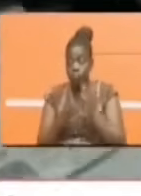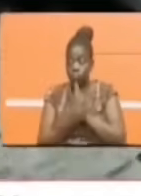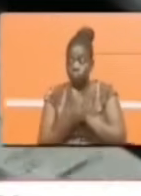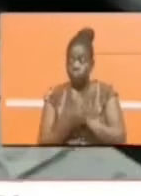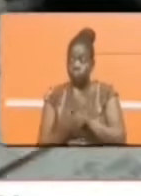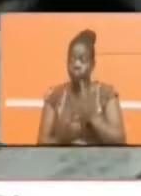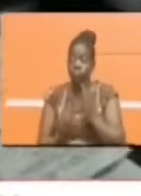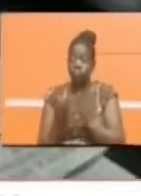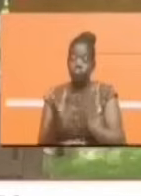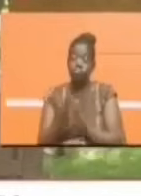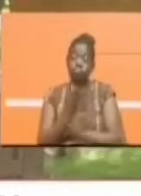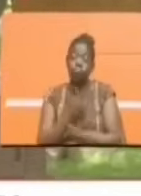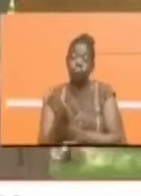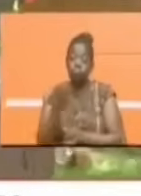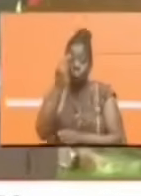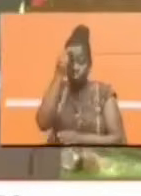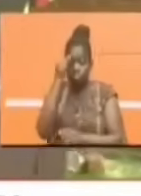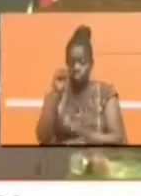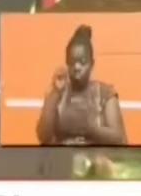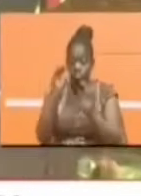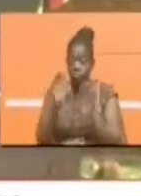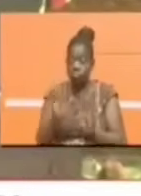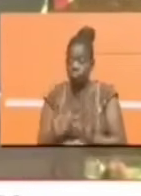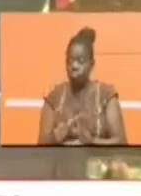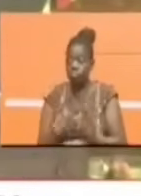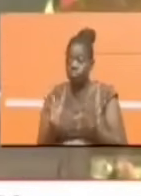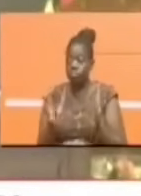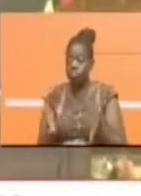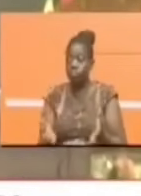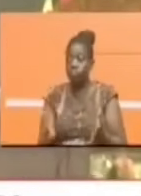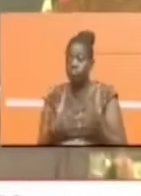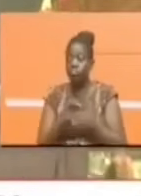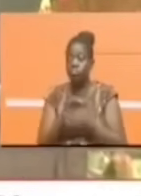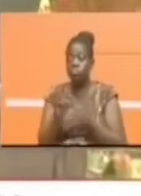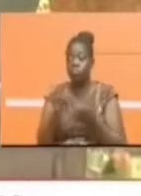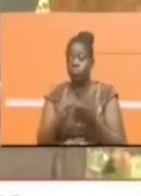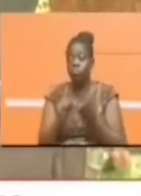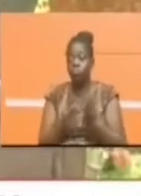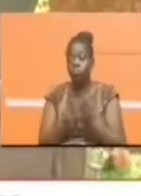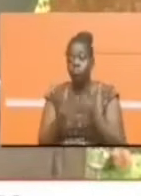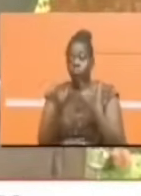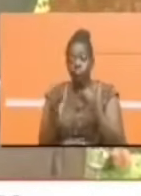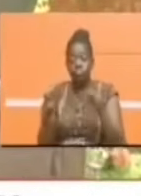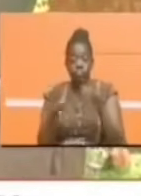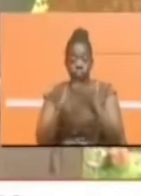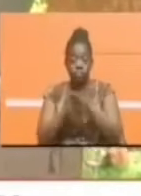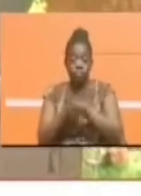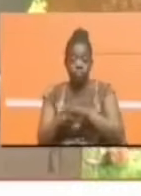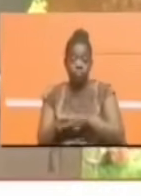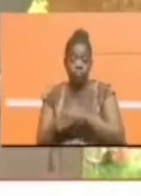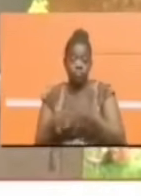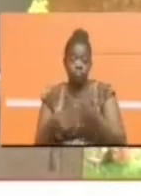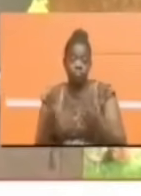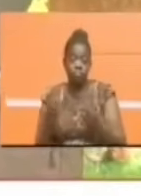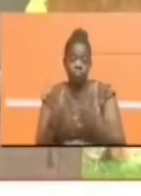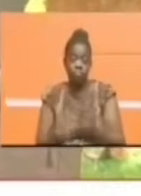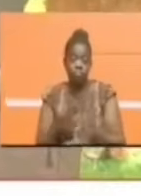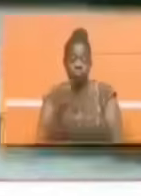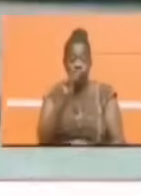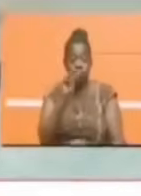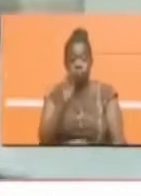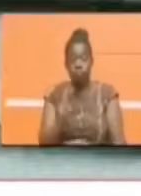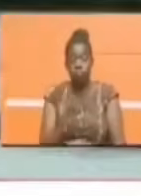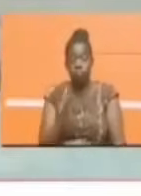mwe banaalungamiza abayizi n'abasomesa ku ngeri entuufu ey'okukola mu pulojekiti ez'enjawulo nga basinziira ku ebyo UNEB